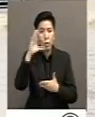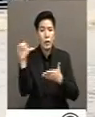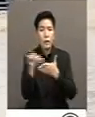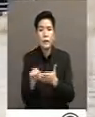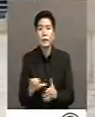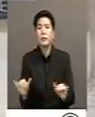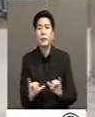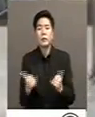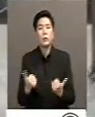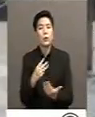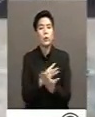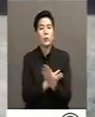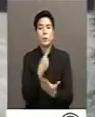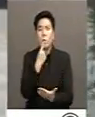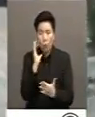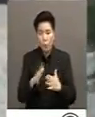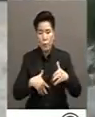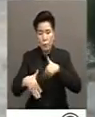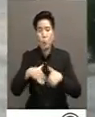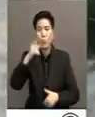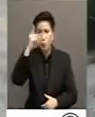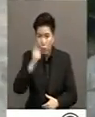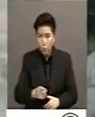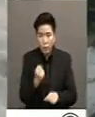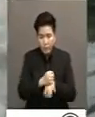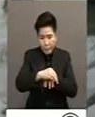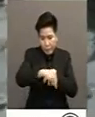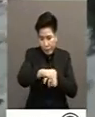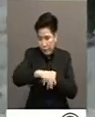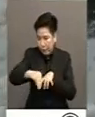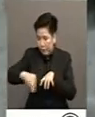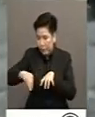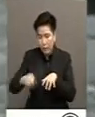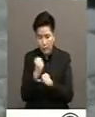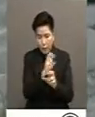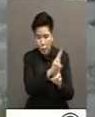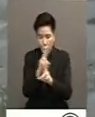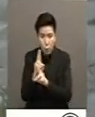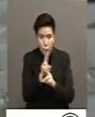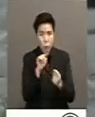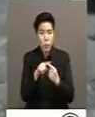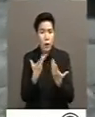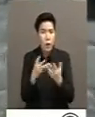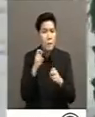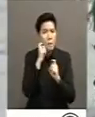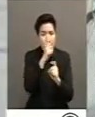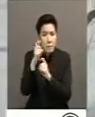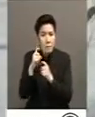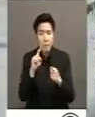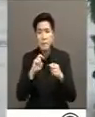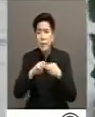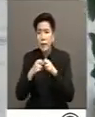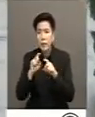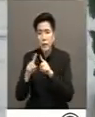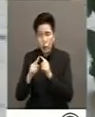โดยนักวิชาการแนะนำนะครับว่าประชาชนต้องสร้างเครือข่ายเฝ้าระมัดระวังติดตามสถานการณ์ภัยพิบัติและต้องมีส่วนร่วมใน